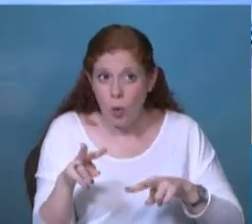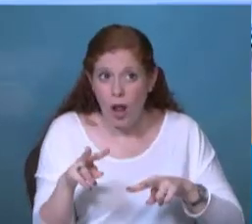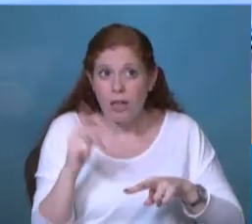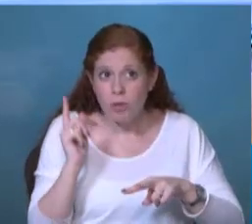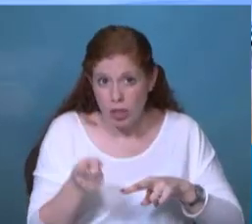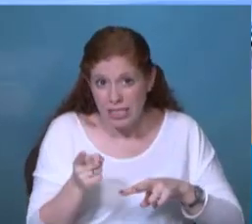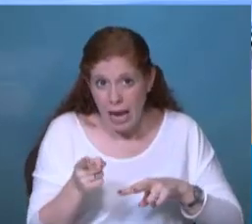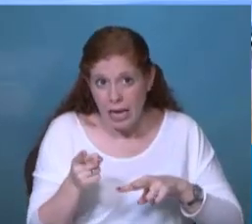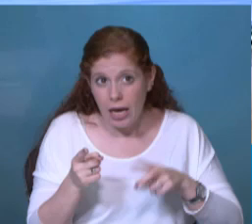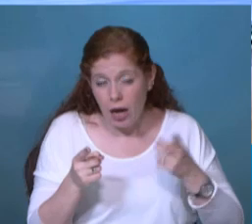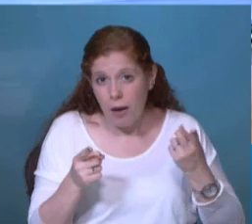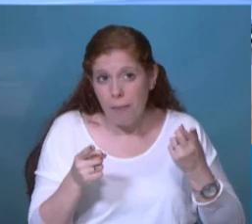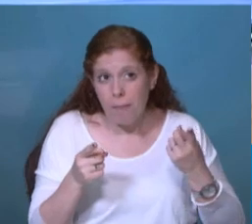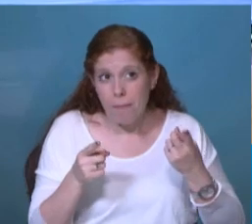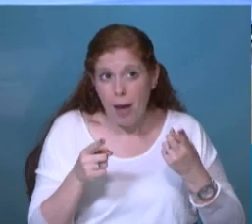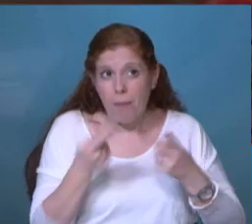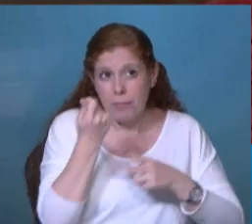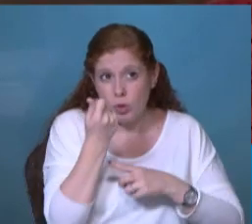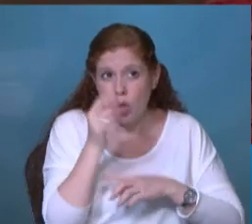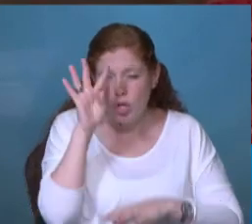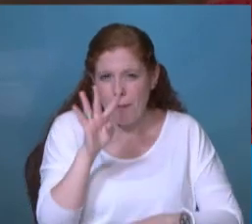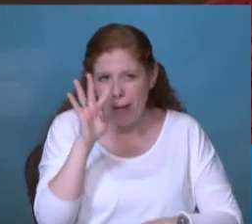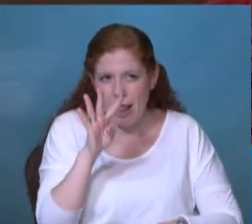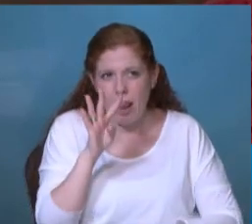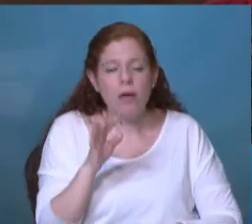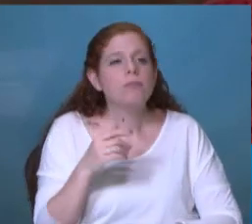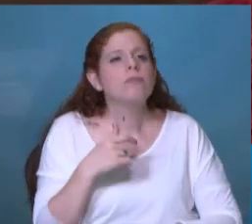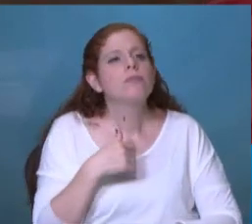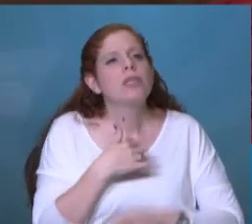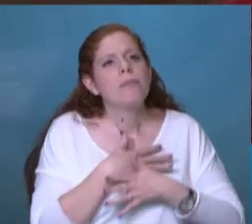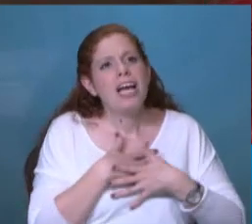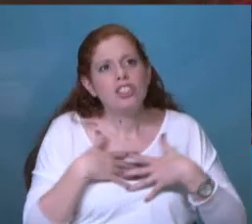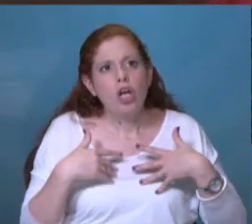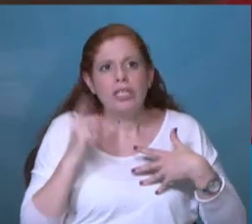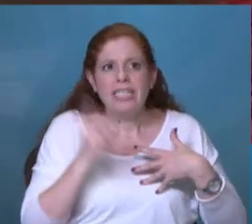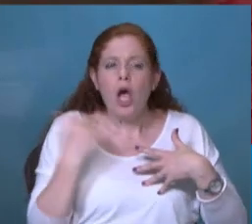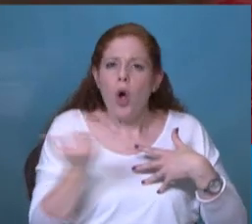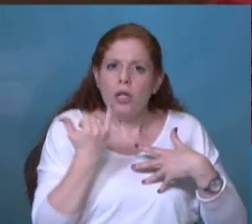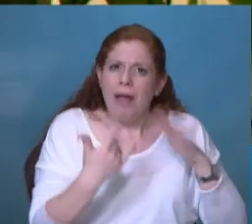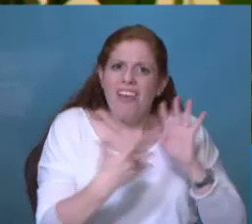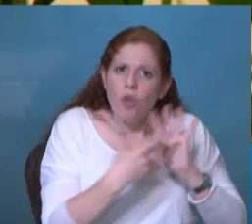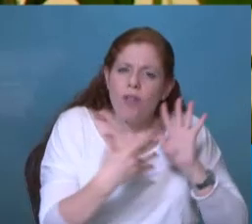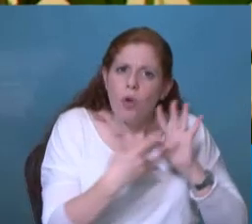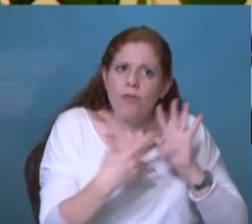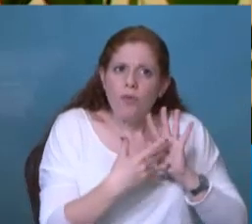שצריך במשכורת של אפריל. אני מרגישה שאני צריכה כל הזמן להיות עם היד על